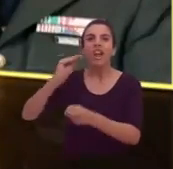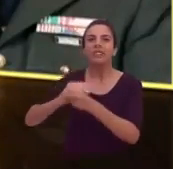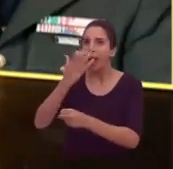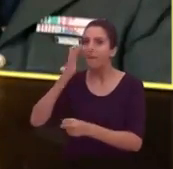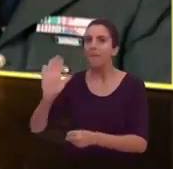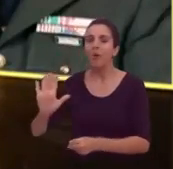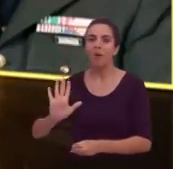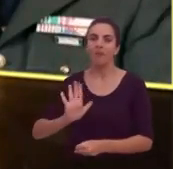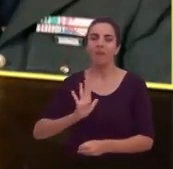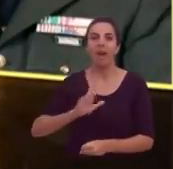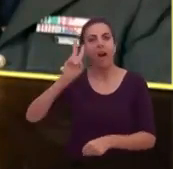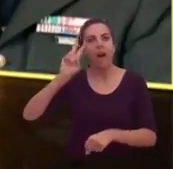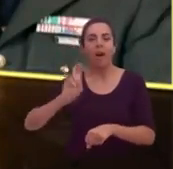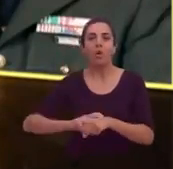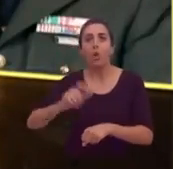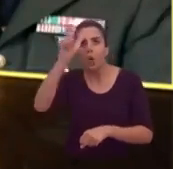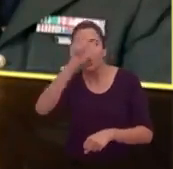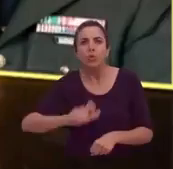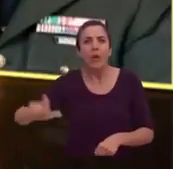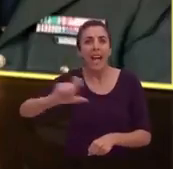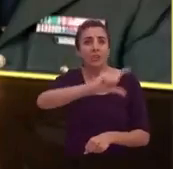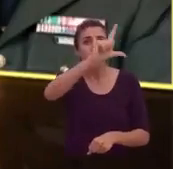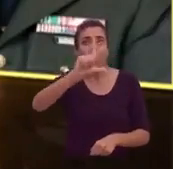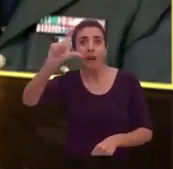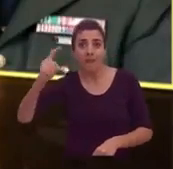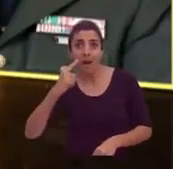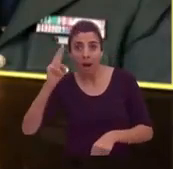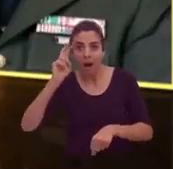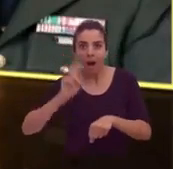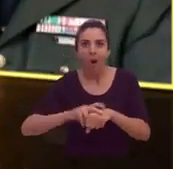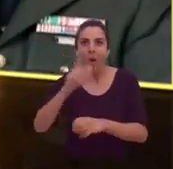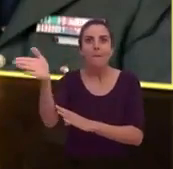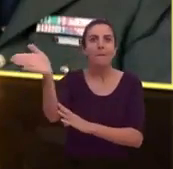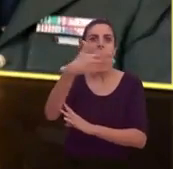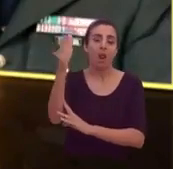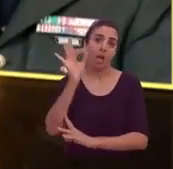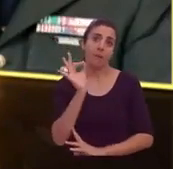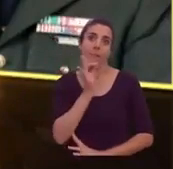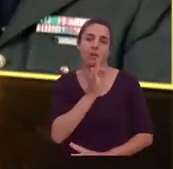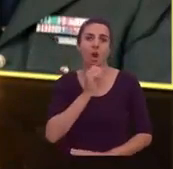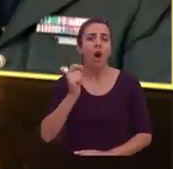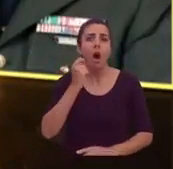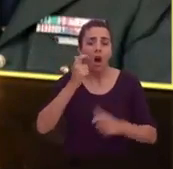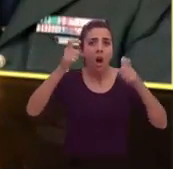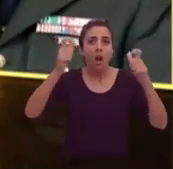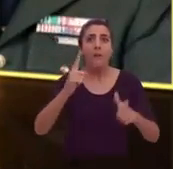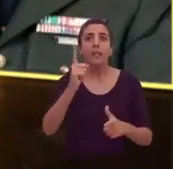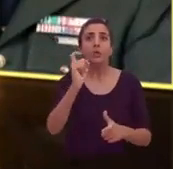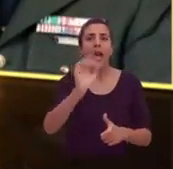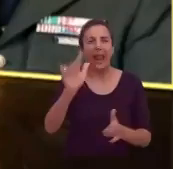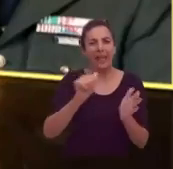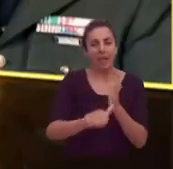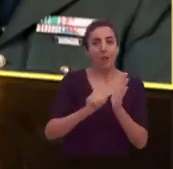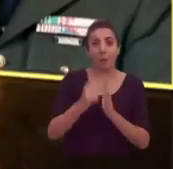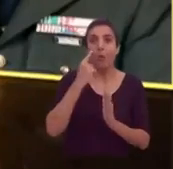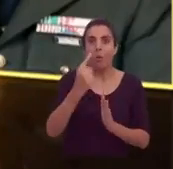Okulu'nda. Türkiye'nin coğrafi yapısı hatırlanırsa o dalgalanan bir bayrağa benzer. Ankara 1950'li